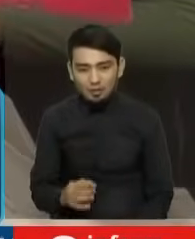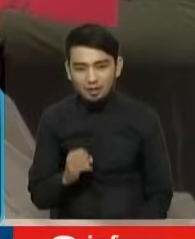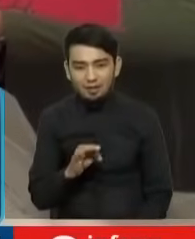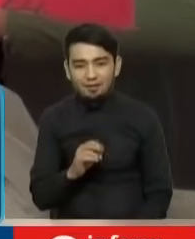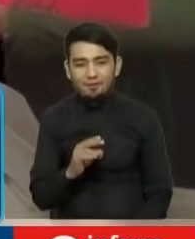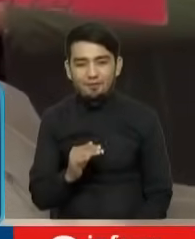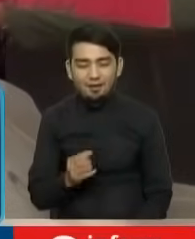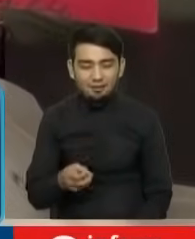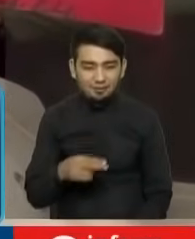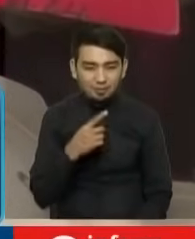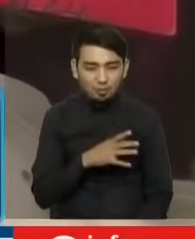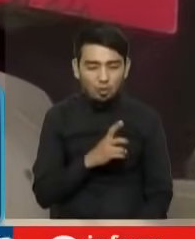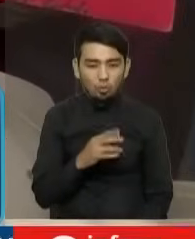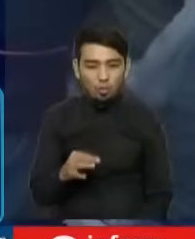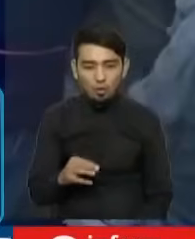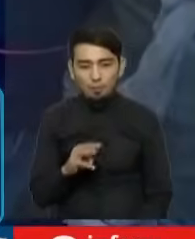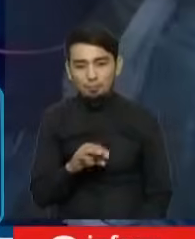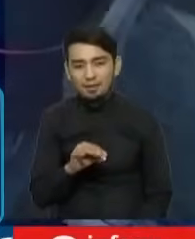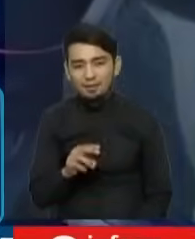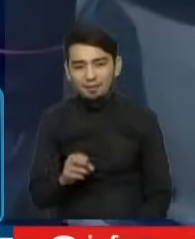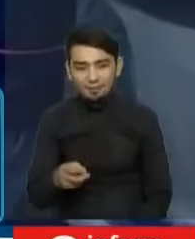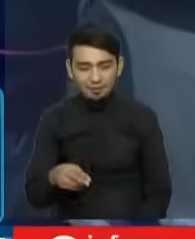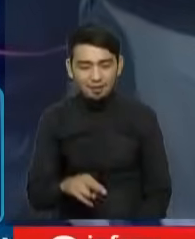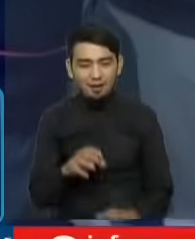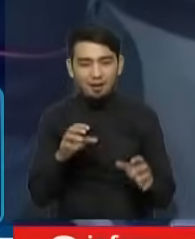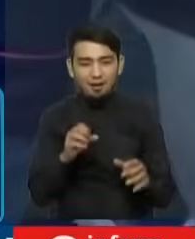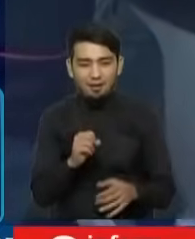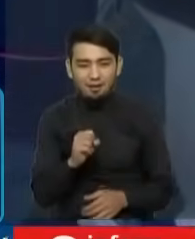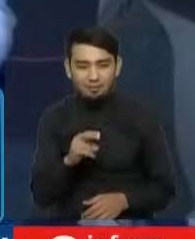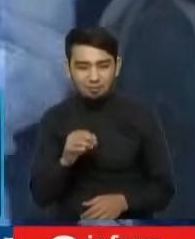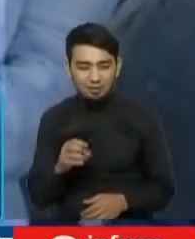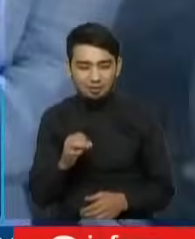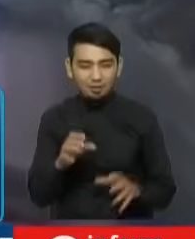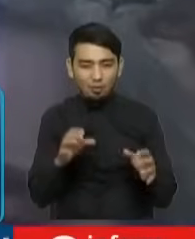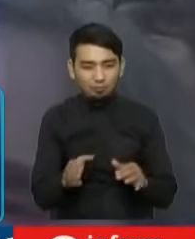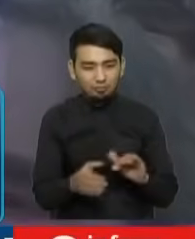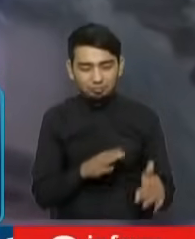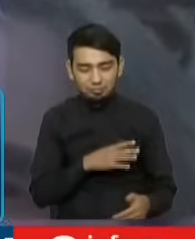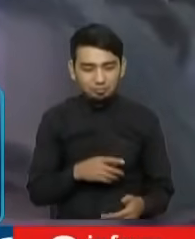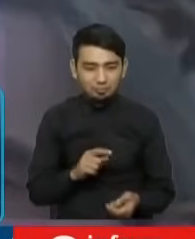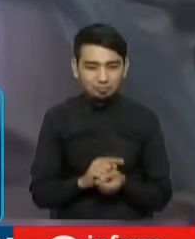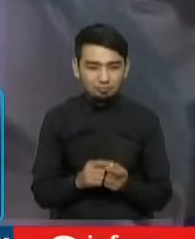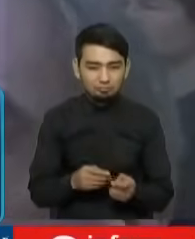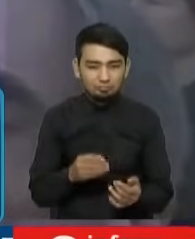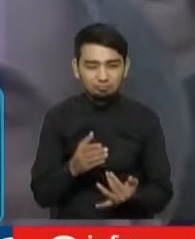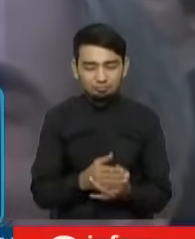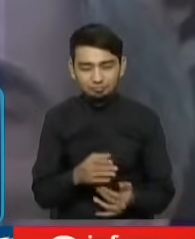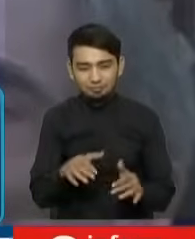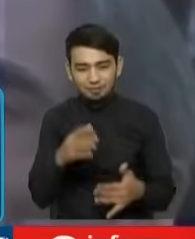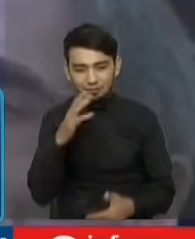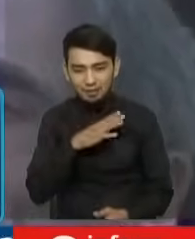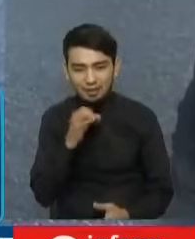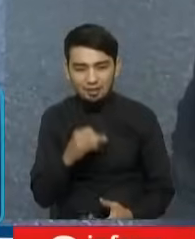инфляции. Однако администрация Милея не пропустила закон, наложив на него вето. При университете Буэнос-Айреса, который входит